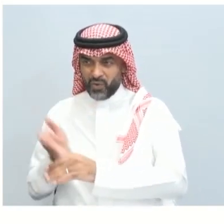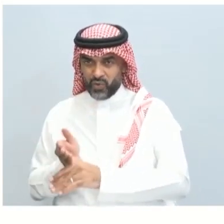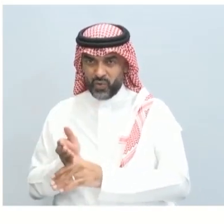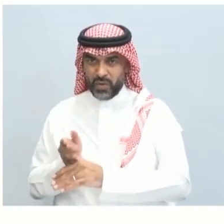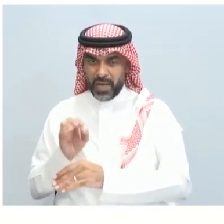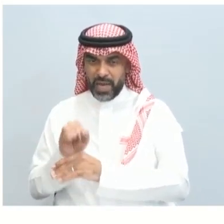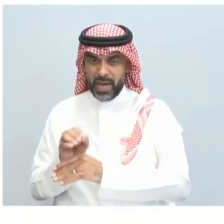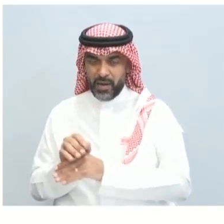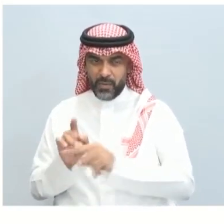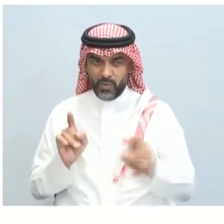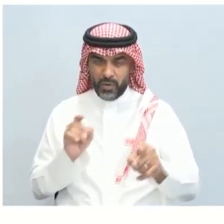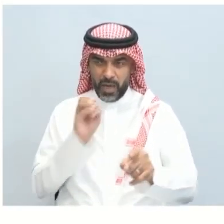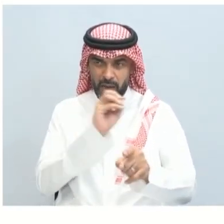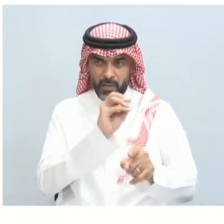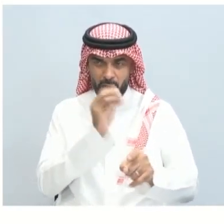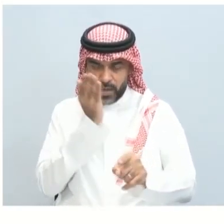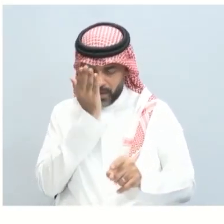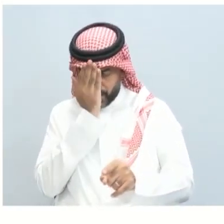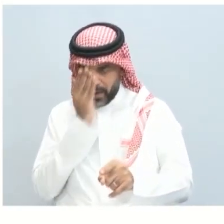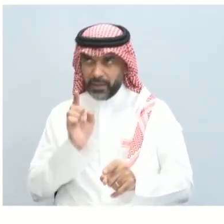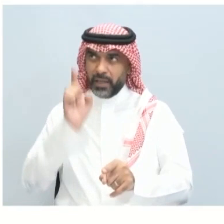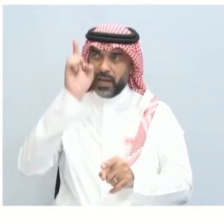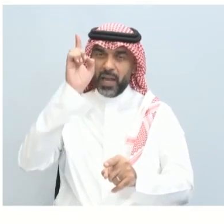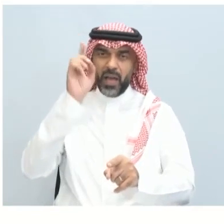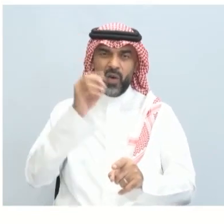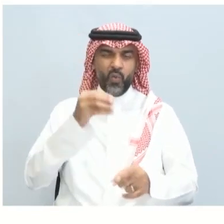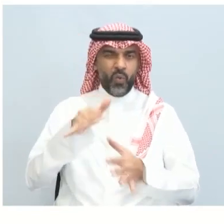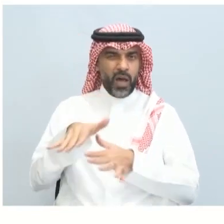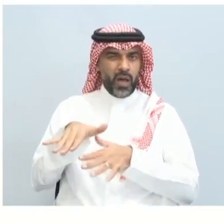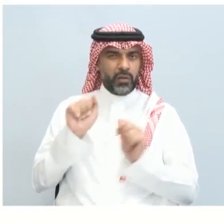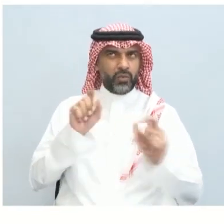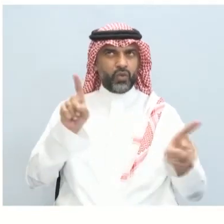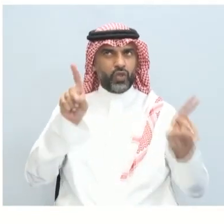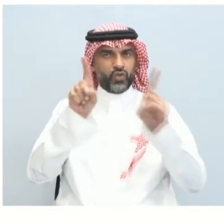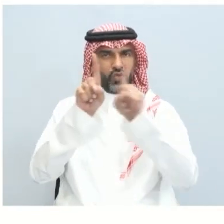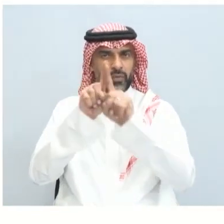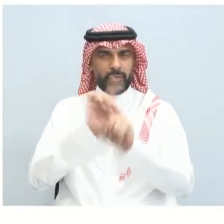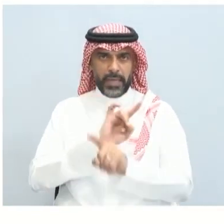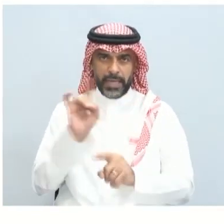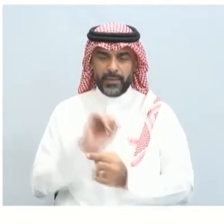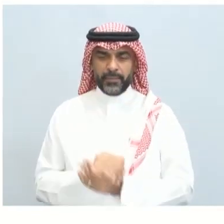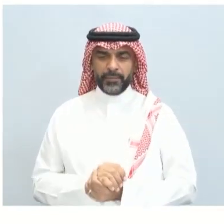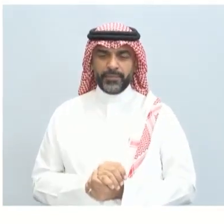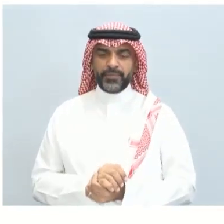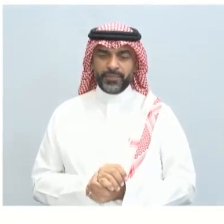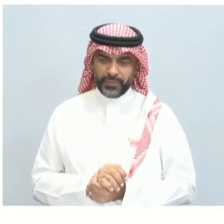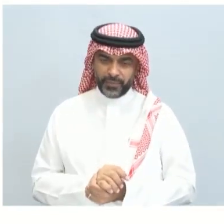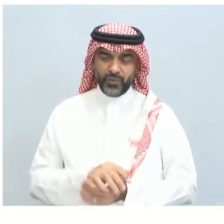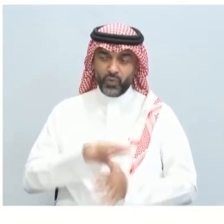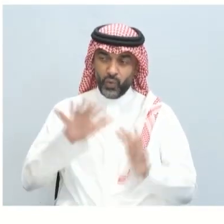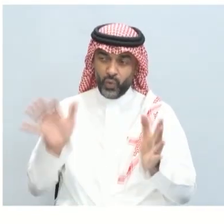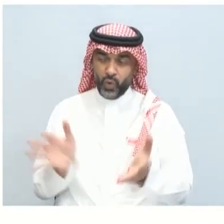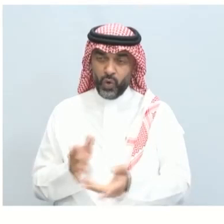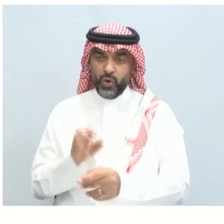واجتنبوا الطاغوت مما اشتملت عليه رسائل الانبياء احسنتم انهم جميعهم